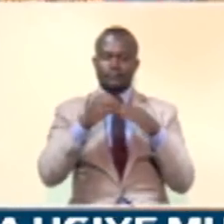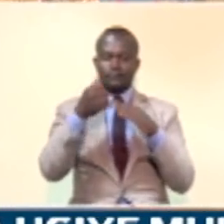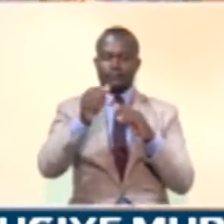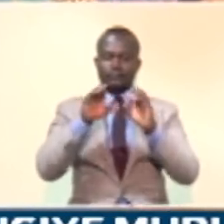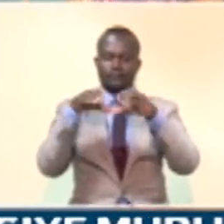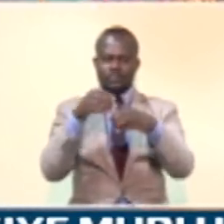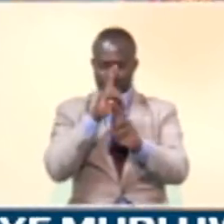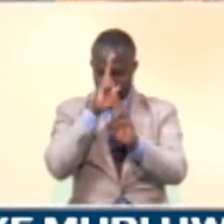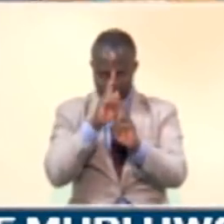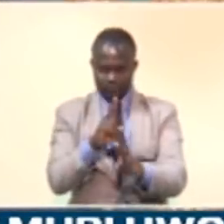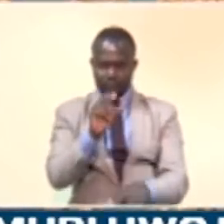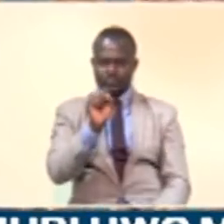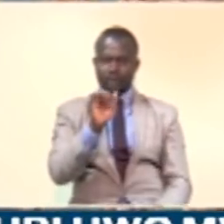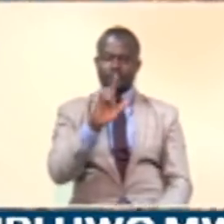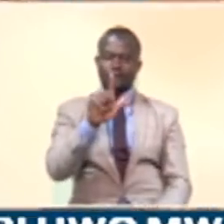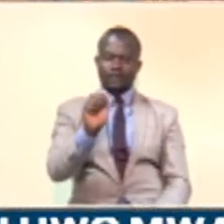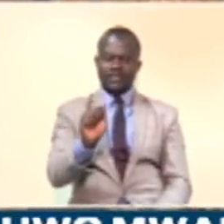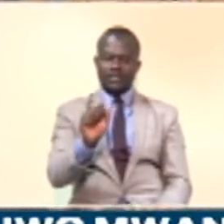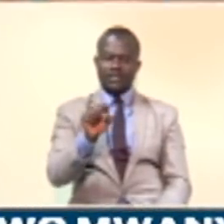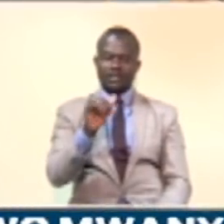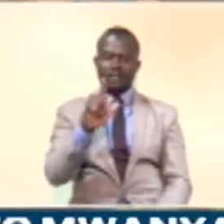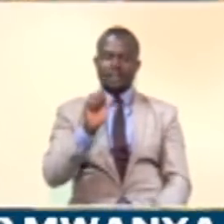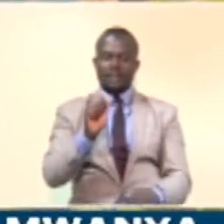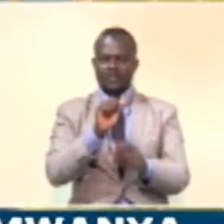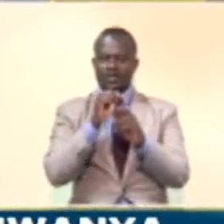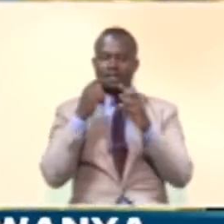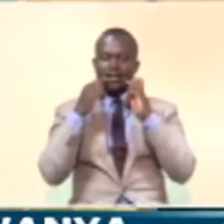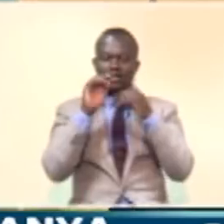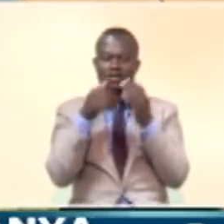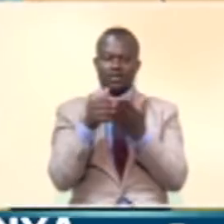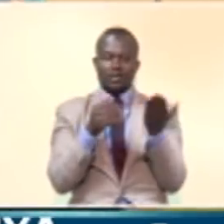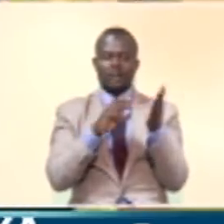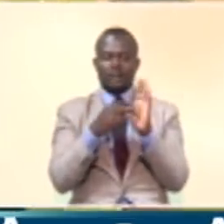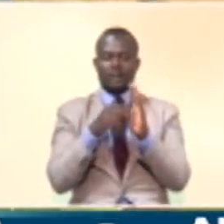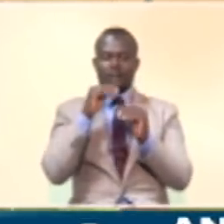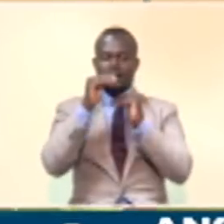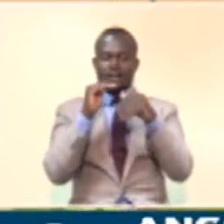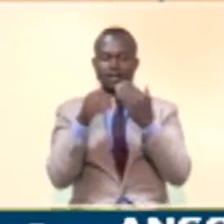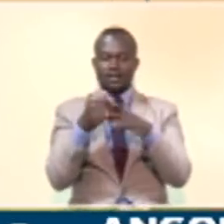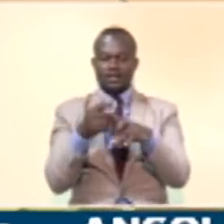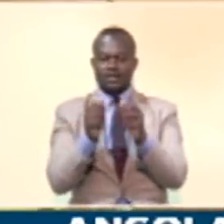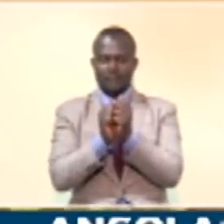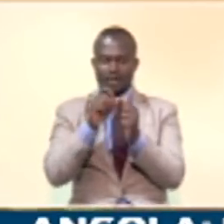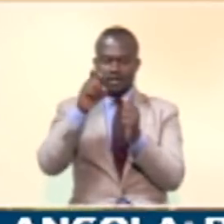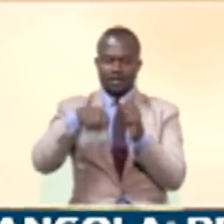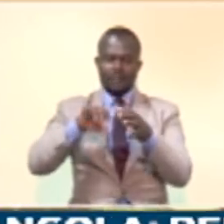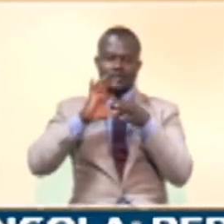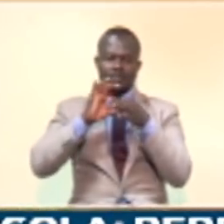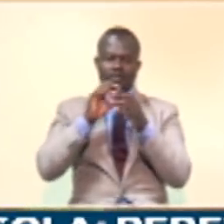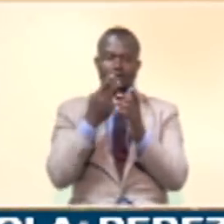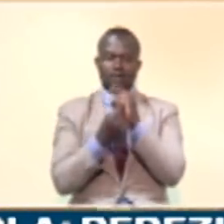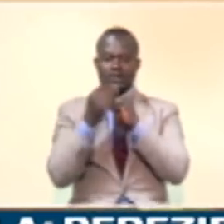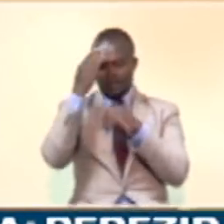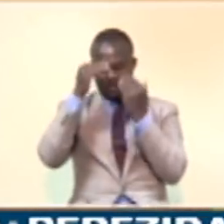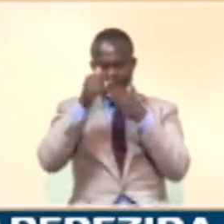tsinda Honorable Sira Sila yavuze ko hari imishinga yo mu nzego zitandukanye igomba ubufatanye bw'ibihugu byombi